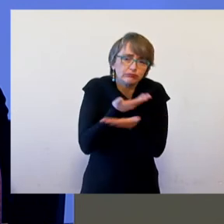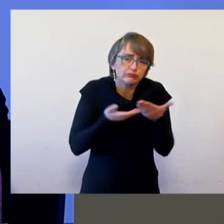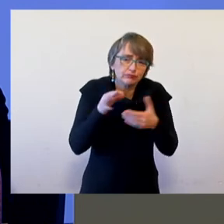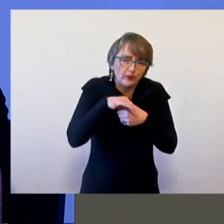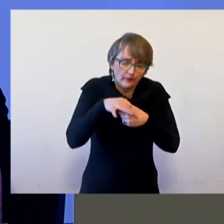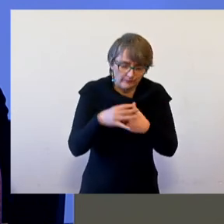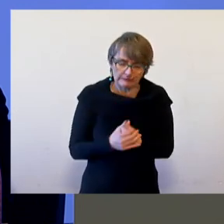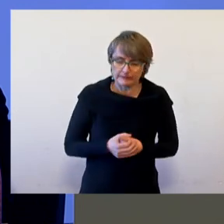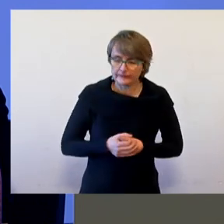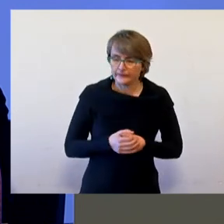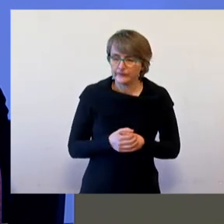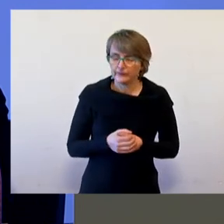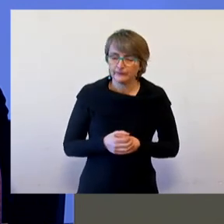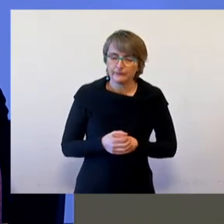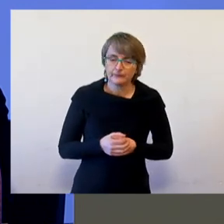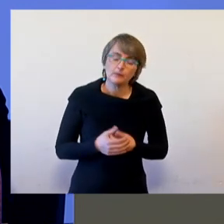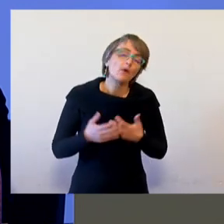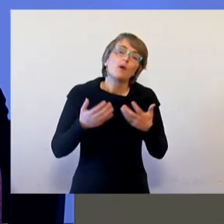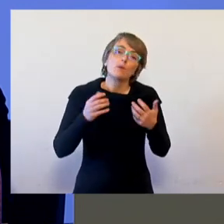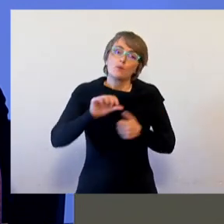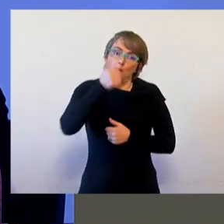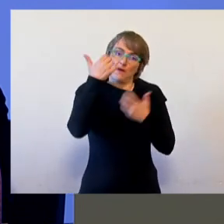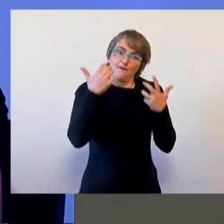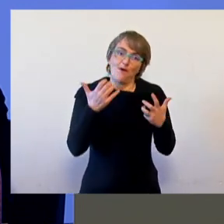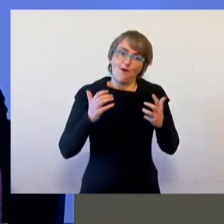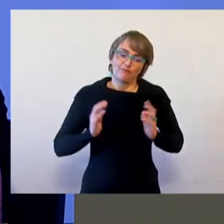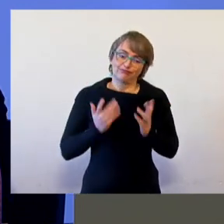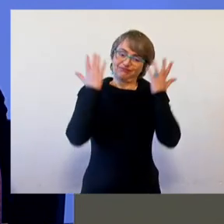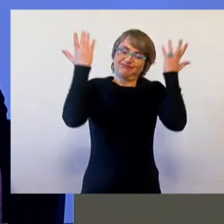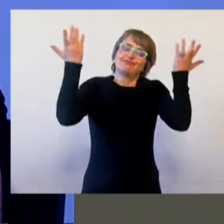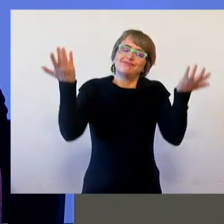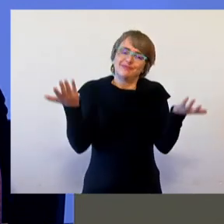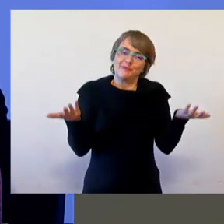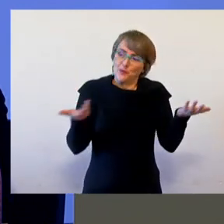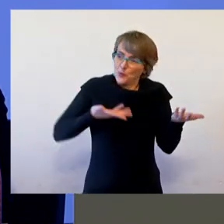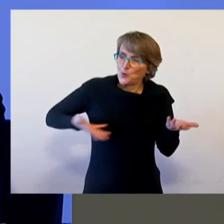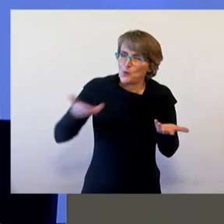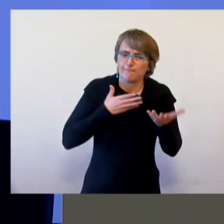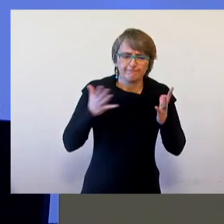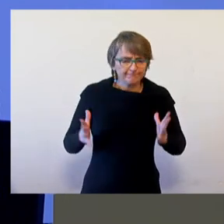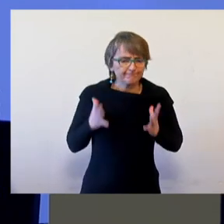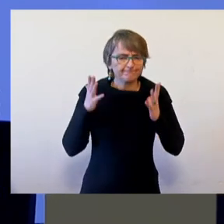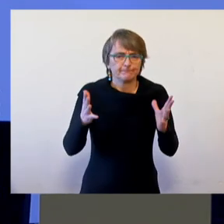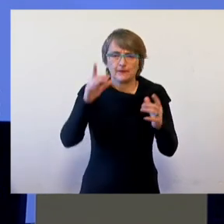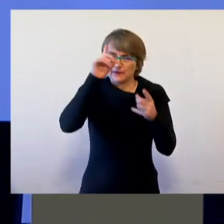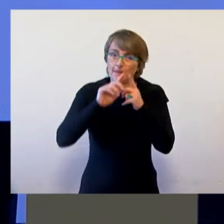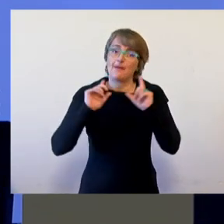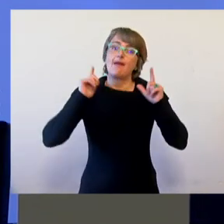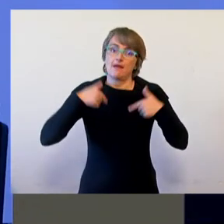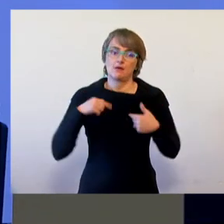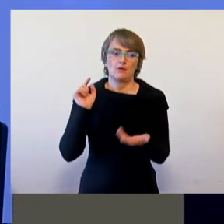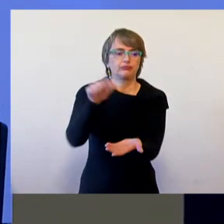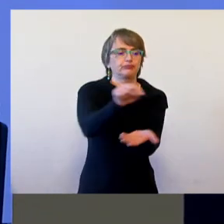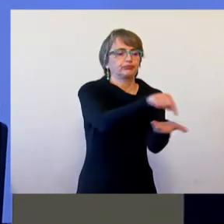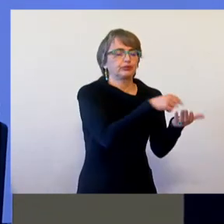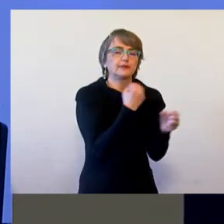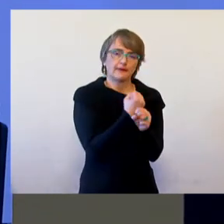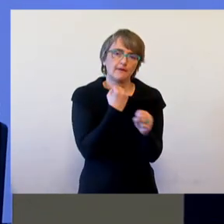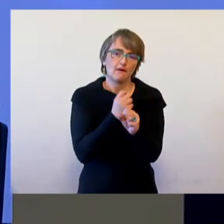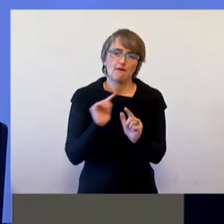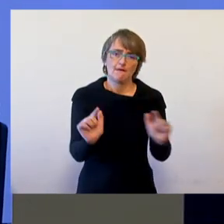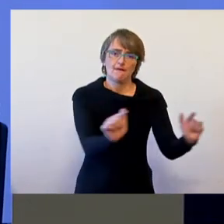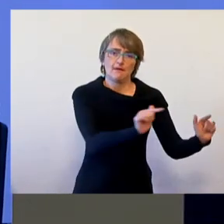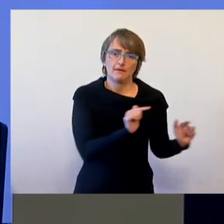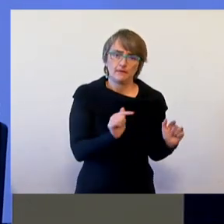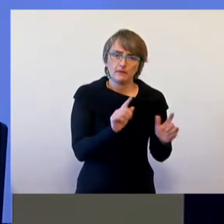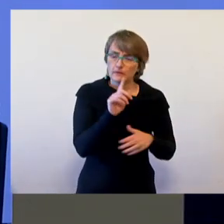d'abord, me fait citer sur ce que nous engageons comme travail sur les écoles, parce que c'est effectivement